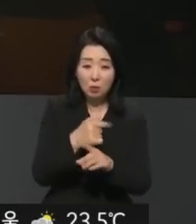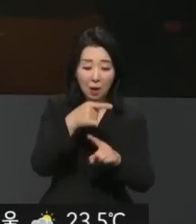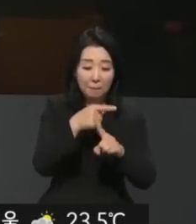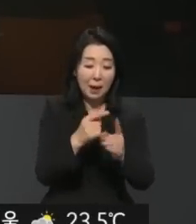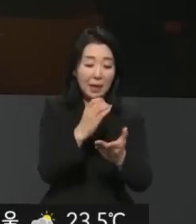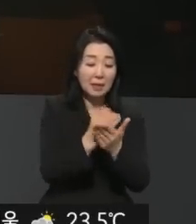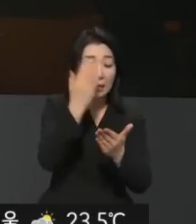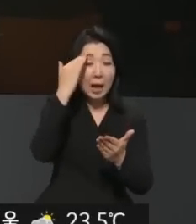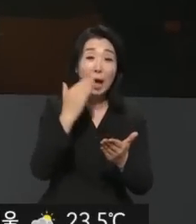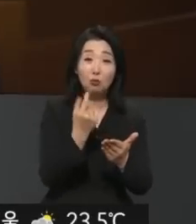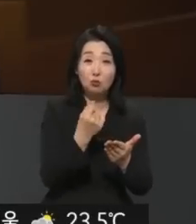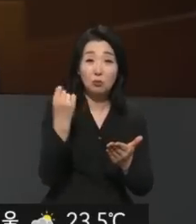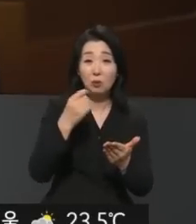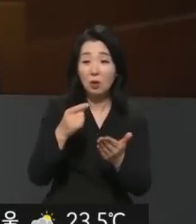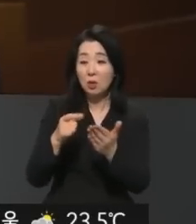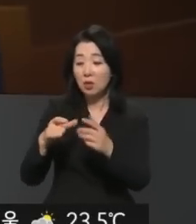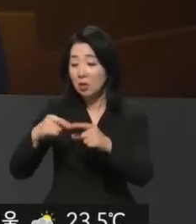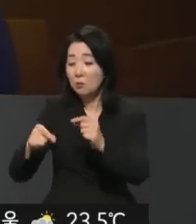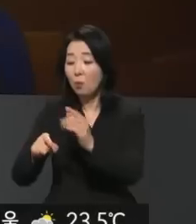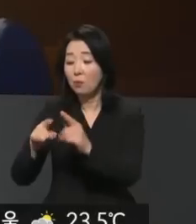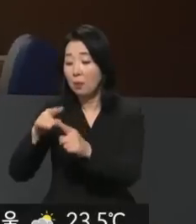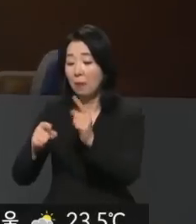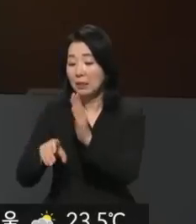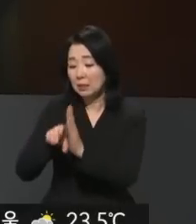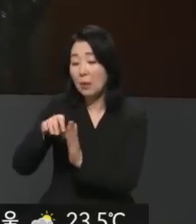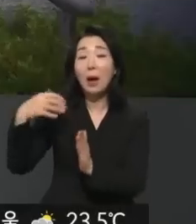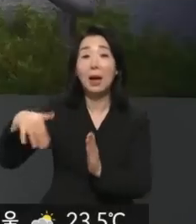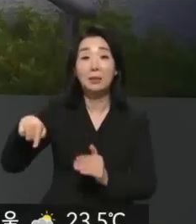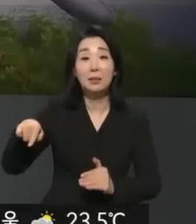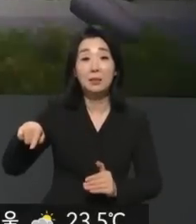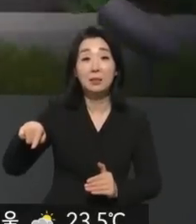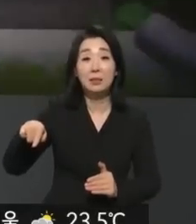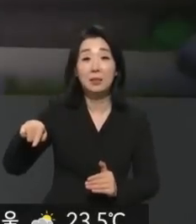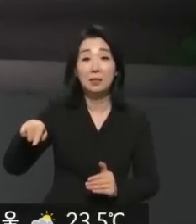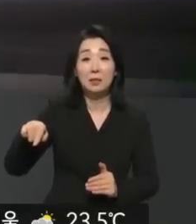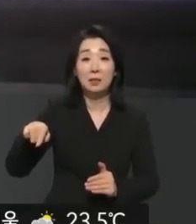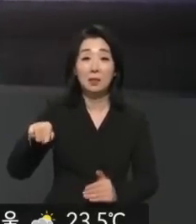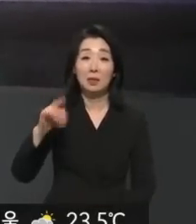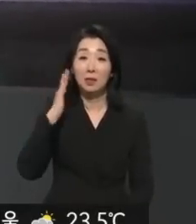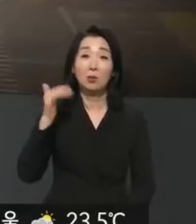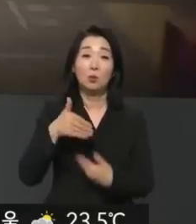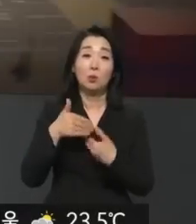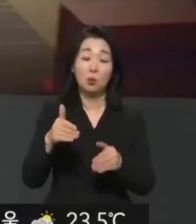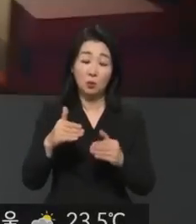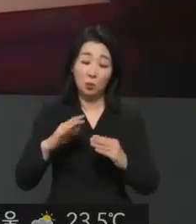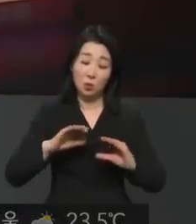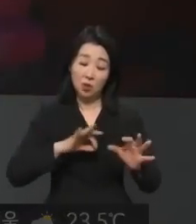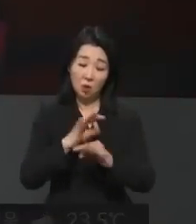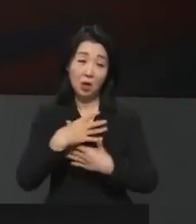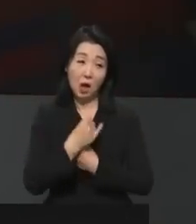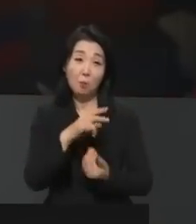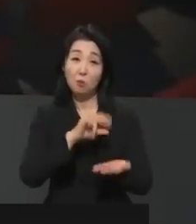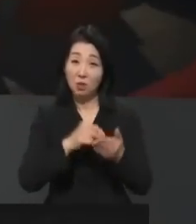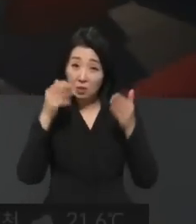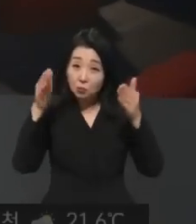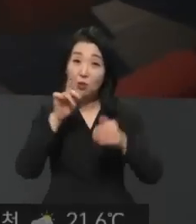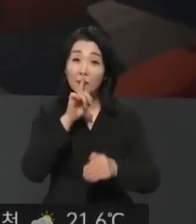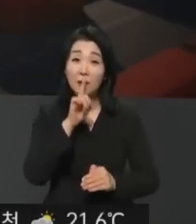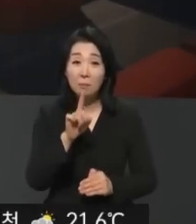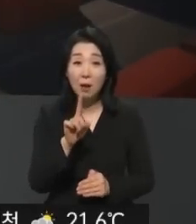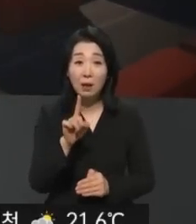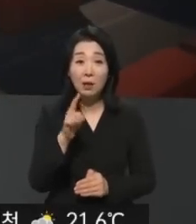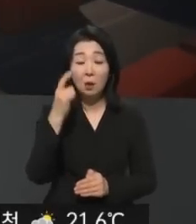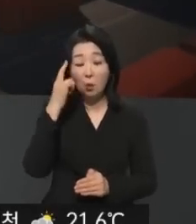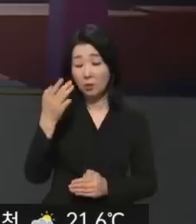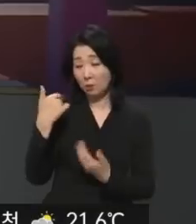어제 짚어드린 대로 쉽지 않을 수 있습니다. 대통령실도 경제 안보 문제에 집중한다는 입장입니다. 그렇다면 지난